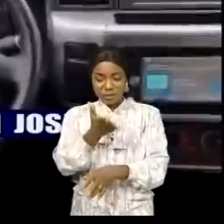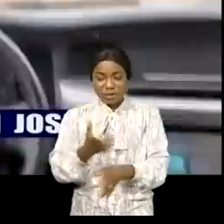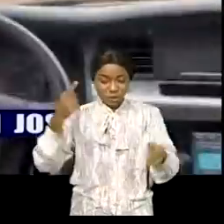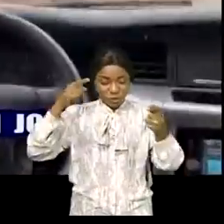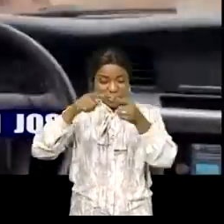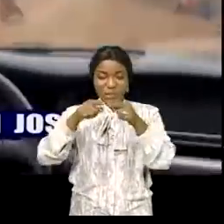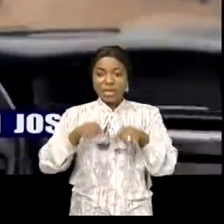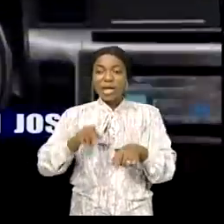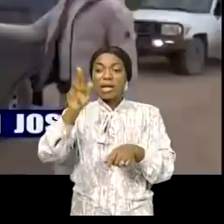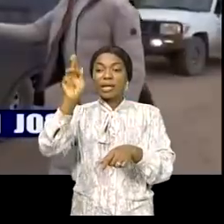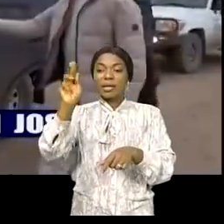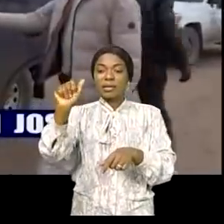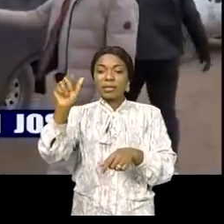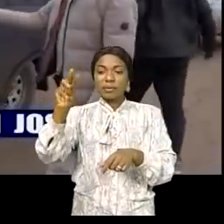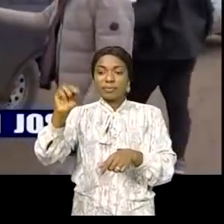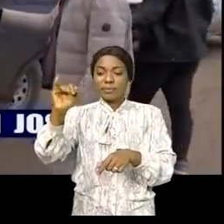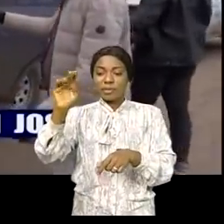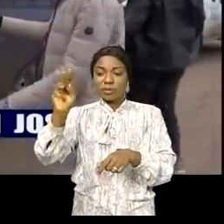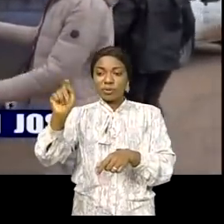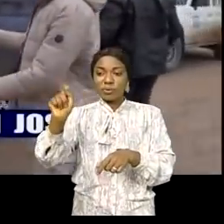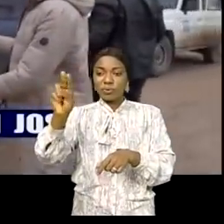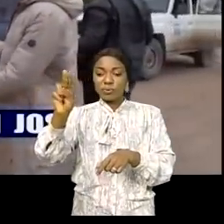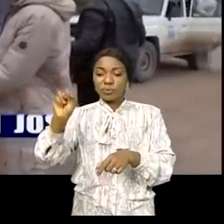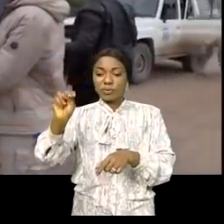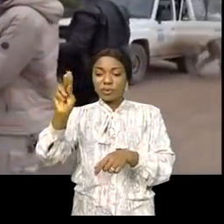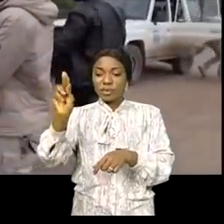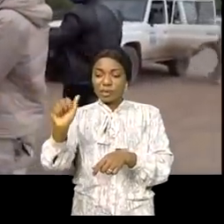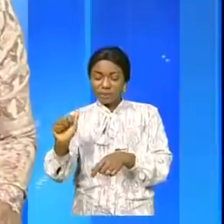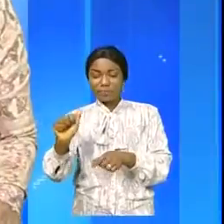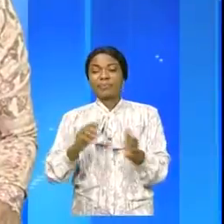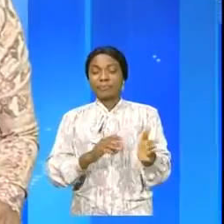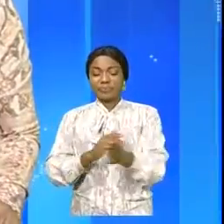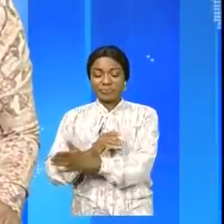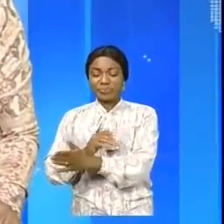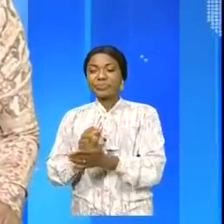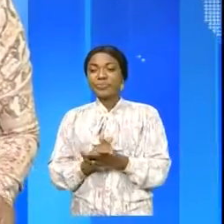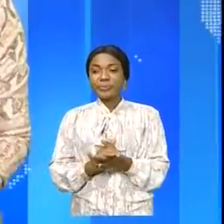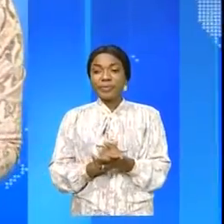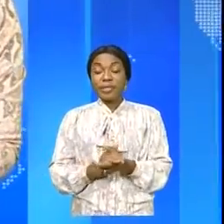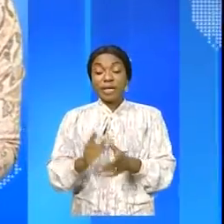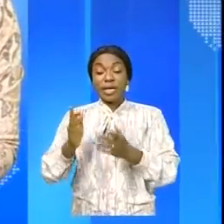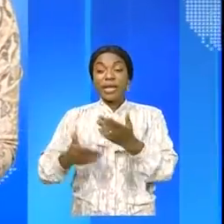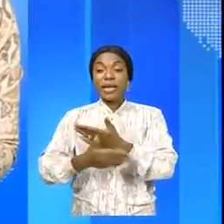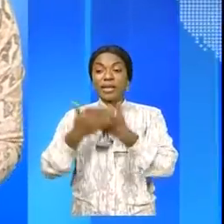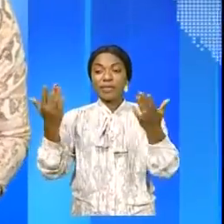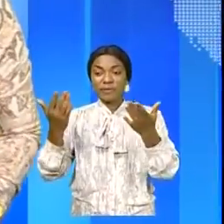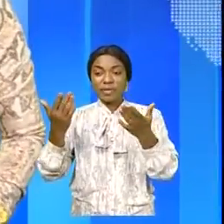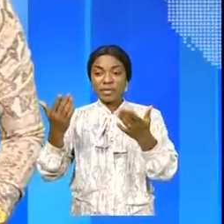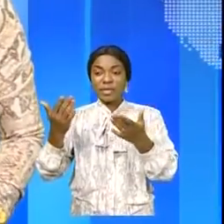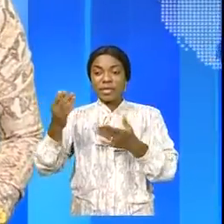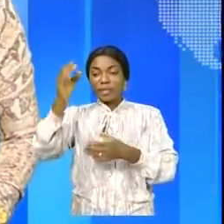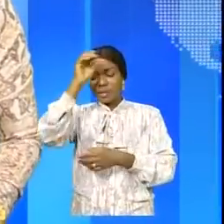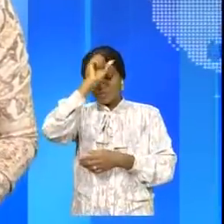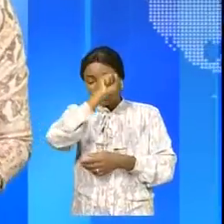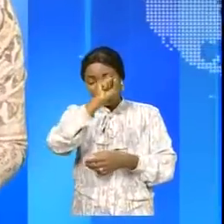jusqu'à Kamituga, sur une route totalement réhabilitée. Et puis la ville de Bandundu dans la province